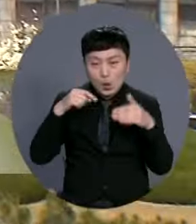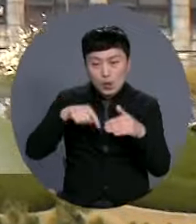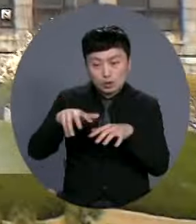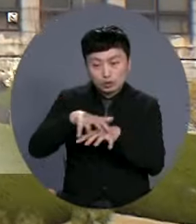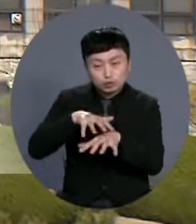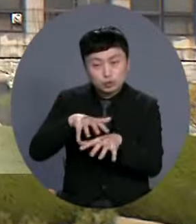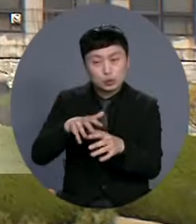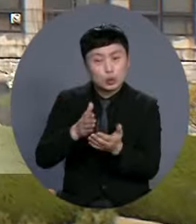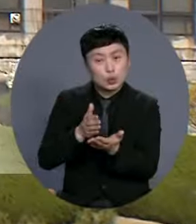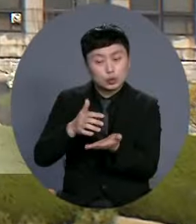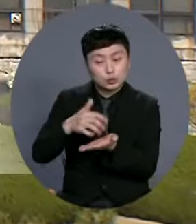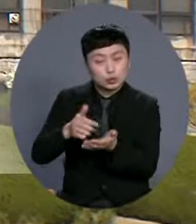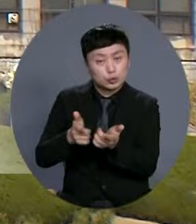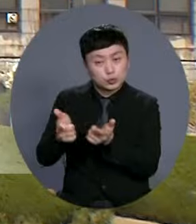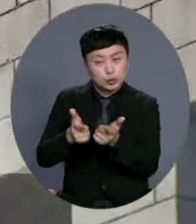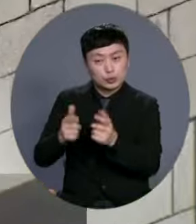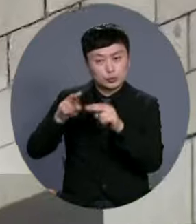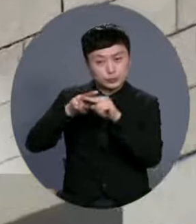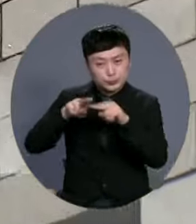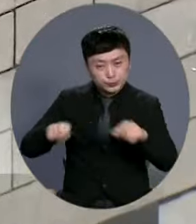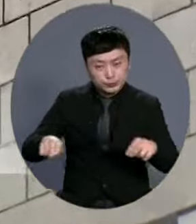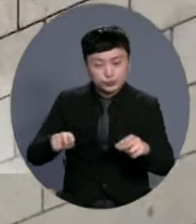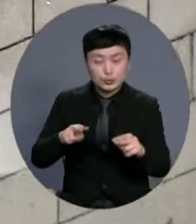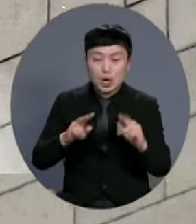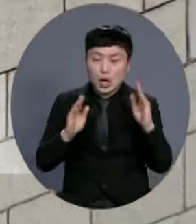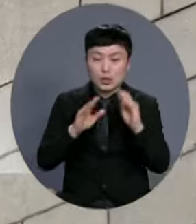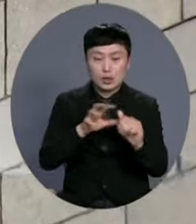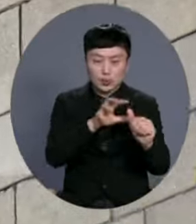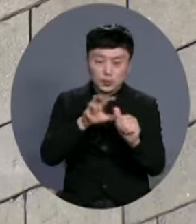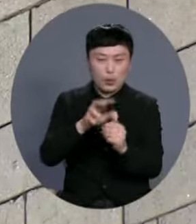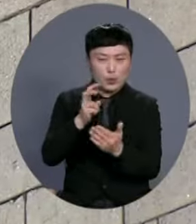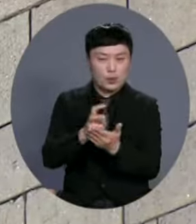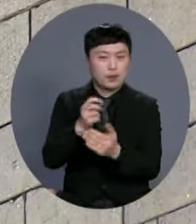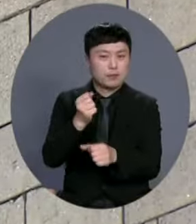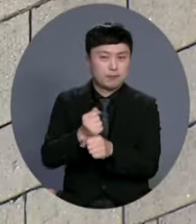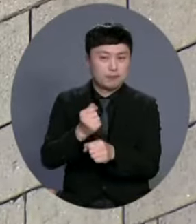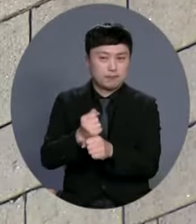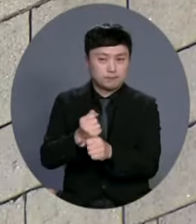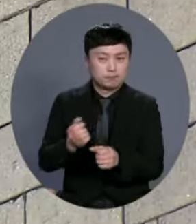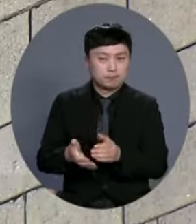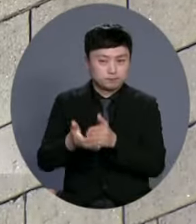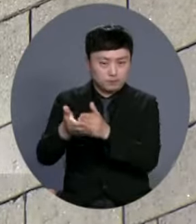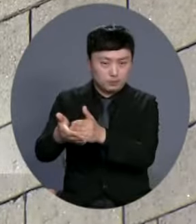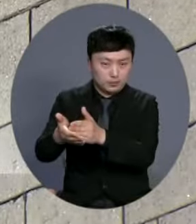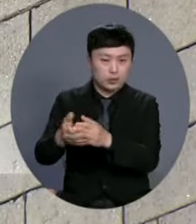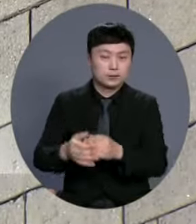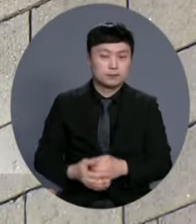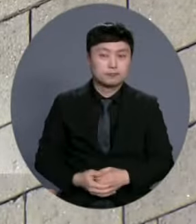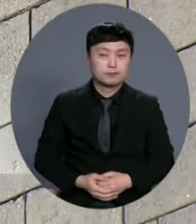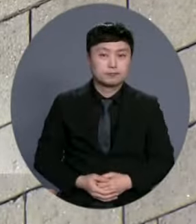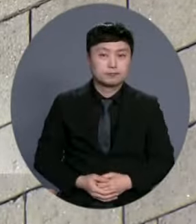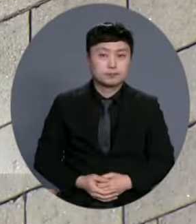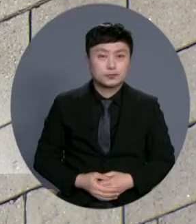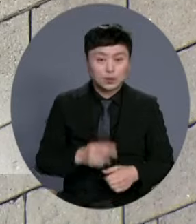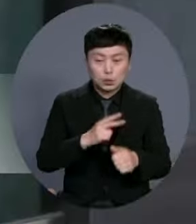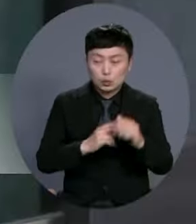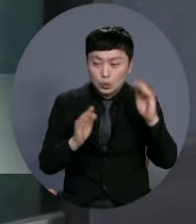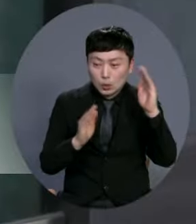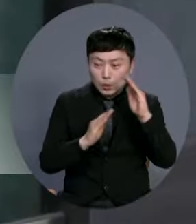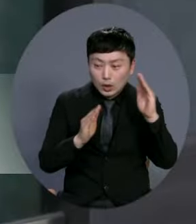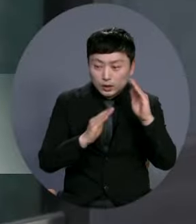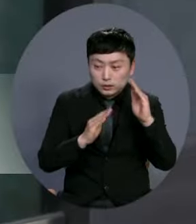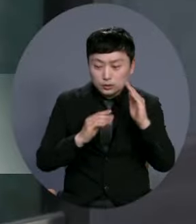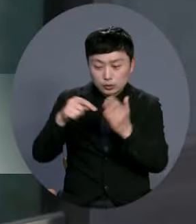학문 생태계를 보호할 제도적 장치를 마련하라고 촉구했습니다 이에 대해 경북대 본부측은 구성원들의 의견을